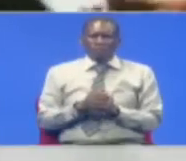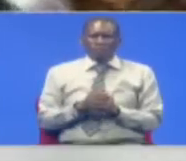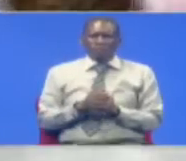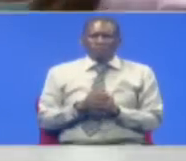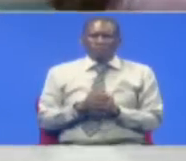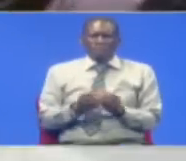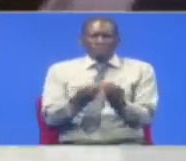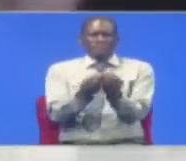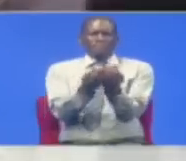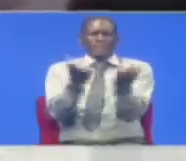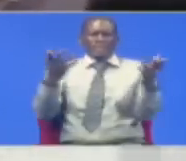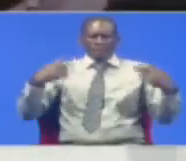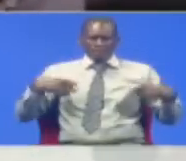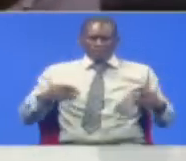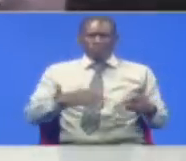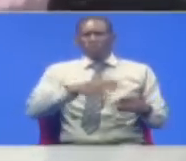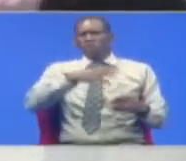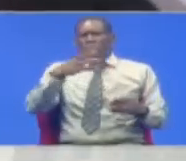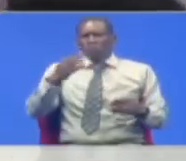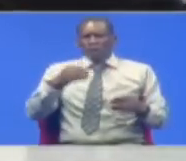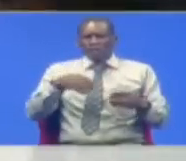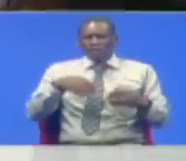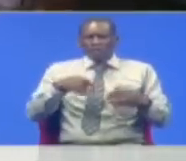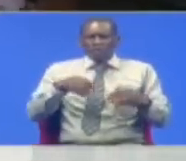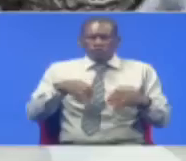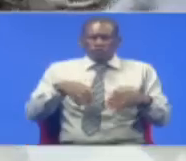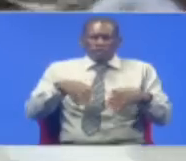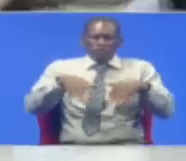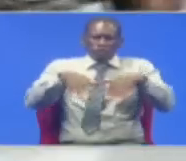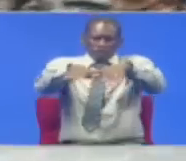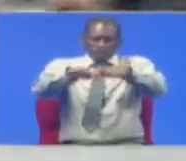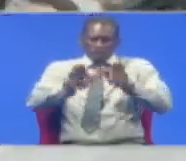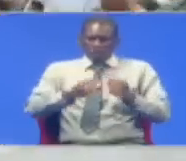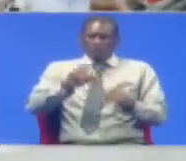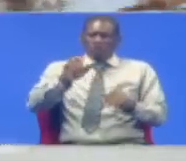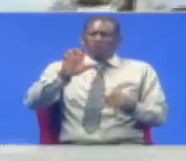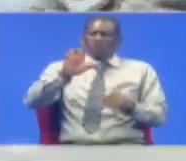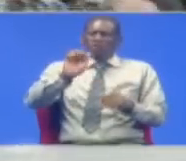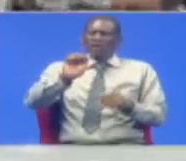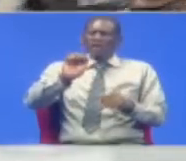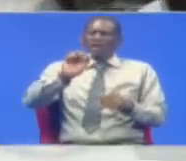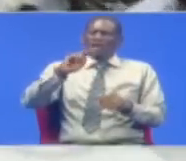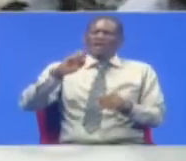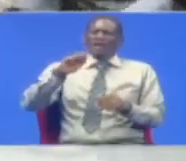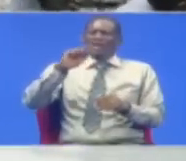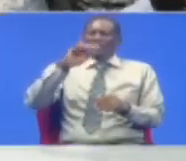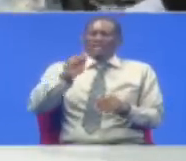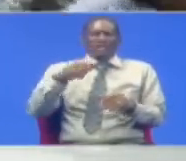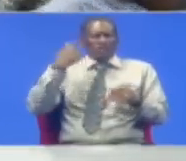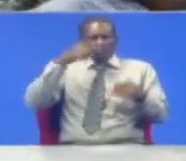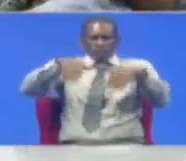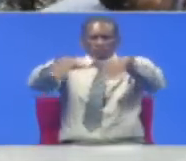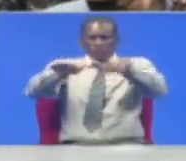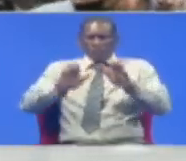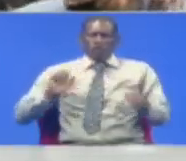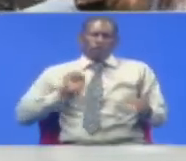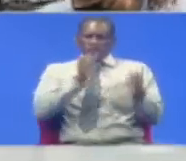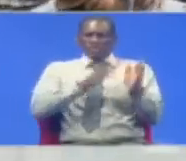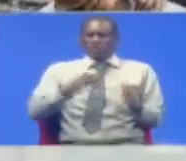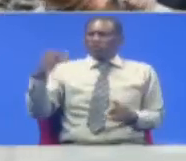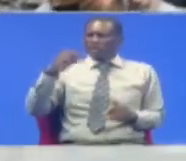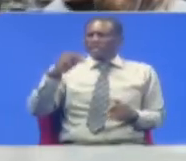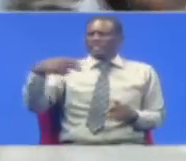Umati mkubwa wa watu ulifika katika maziara ya Langata kumpa mkono wa buriani Seneta wa Garissa Yusuf Haji